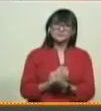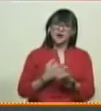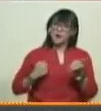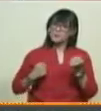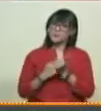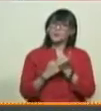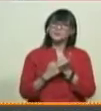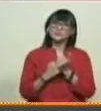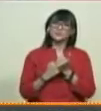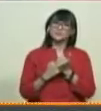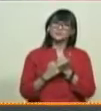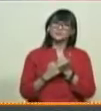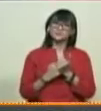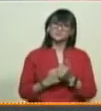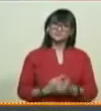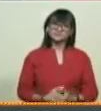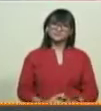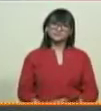apoyo.